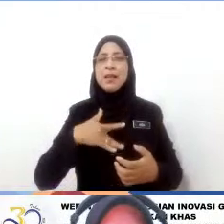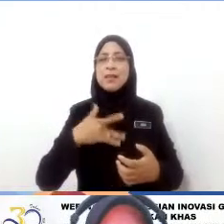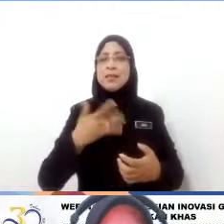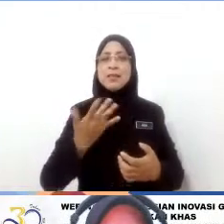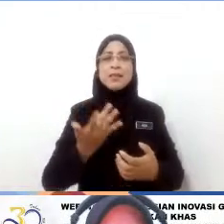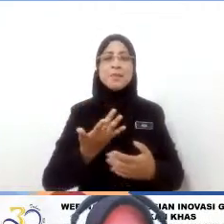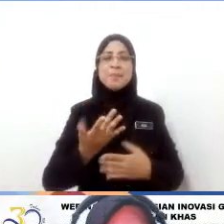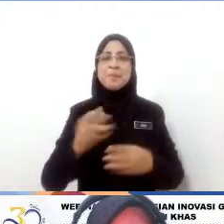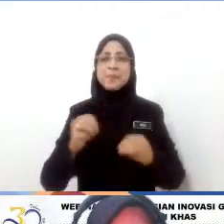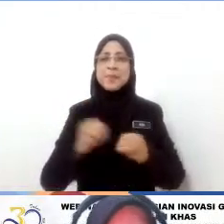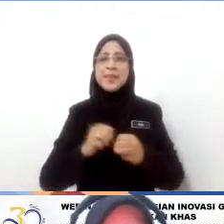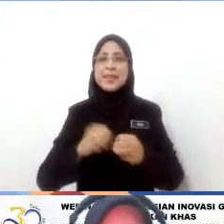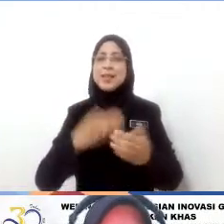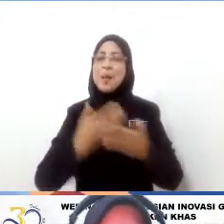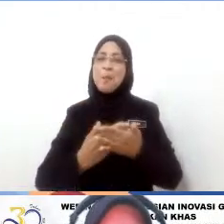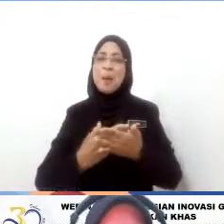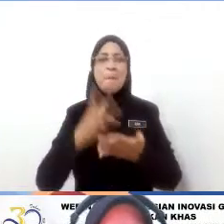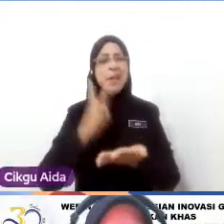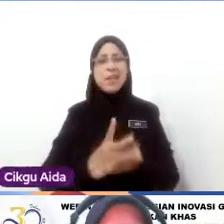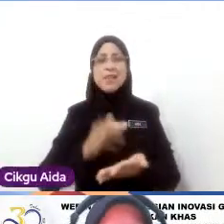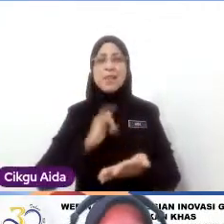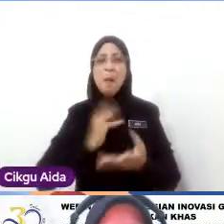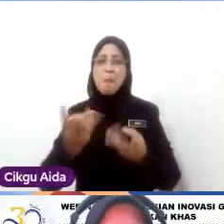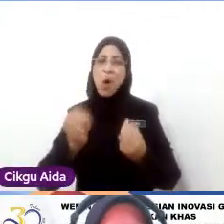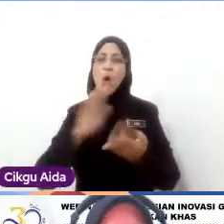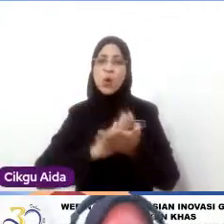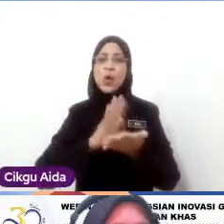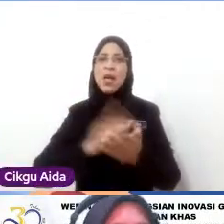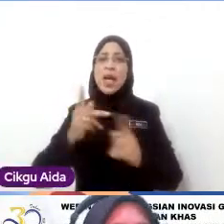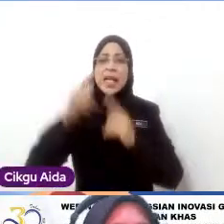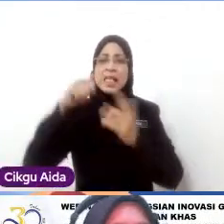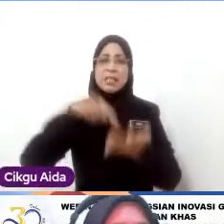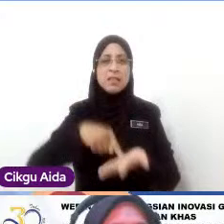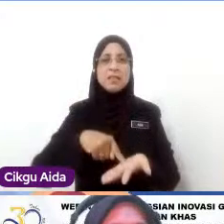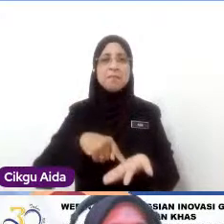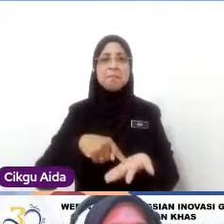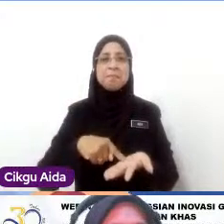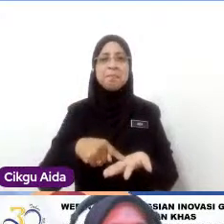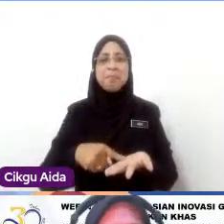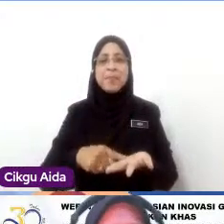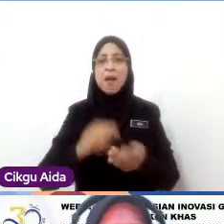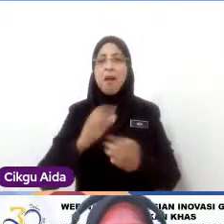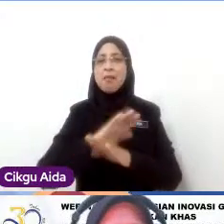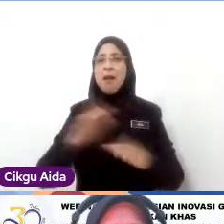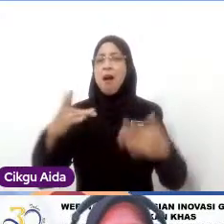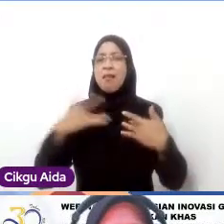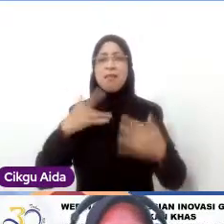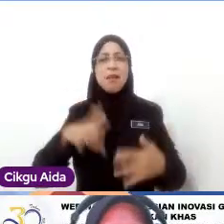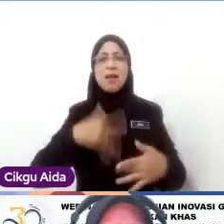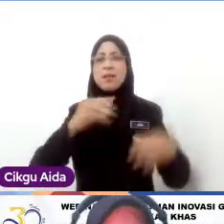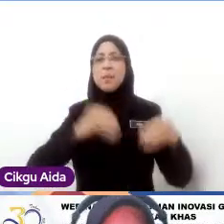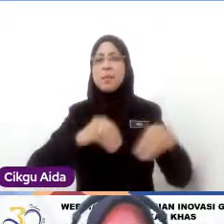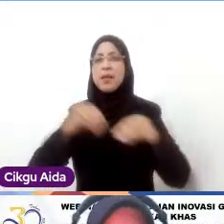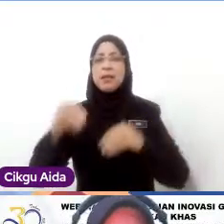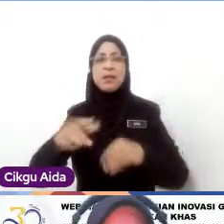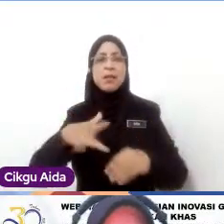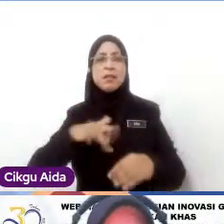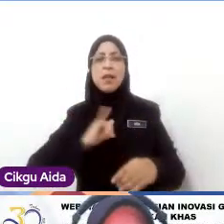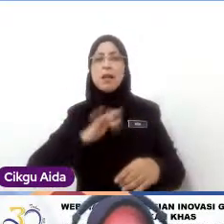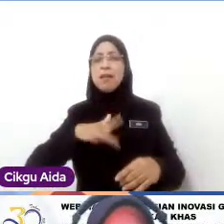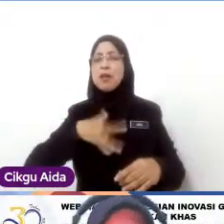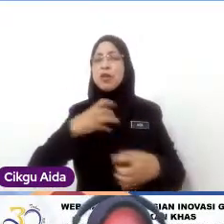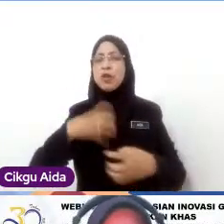saya rasa macam sampai pencen lah dekat sini. Macam itulah, tak ada tak ada rasa nak pindah sebab saya dah selesa dengan anak-anak